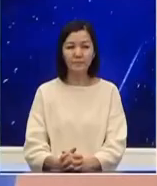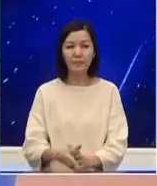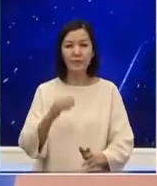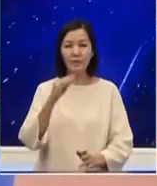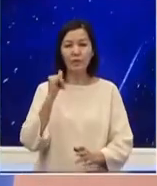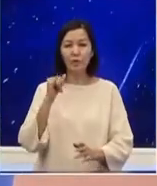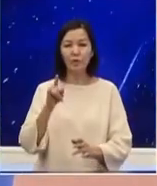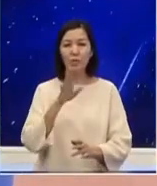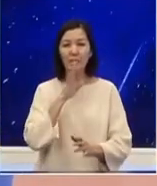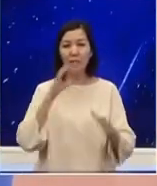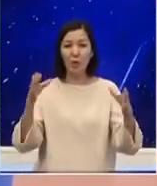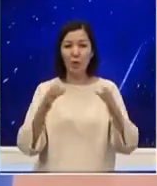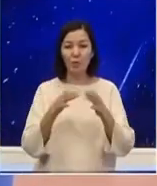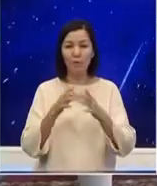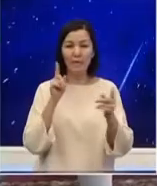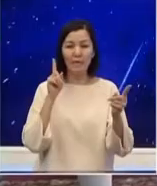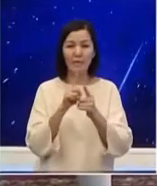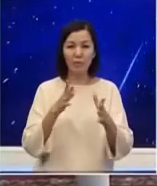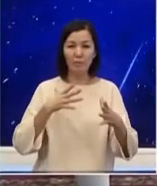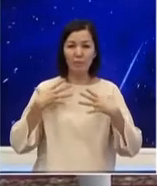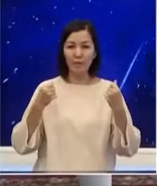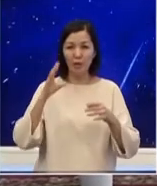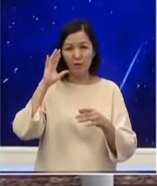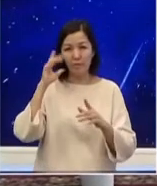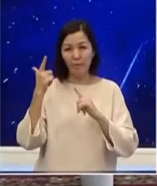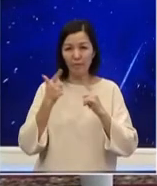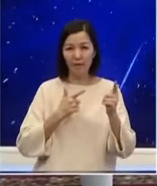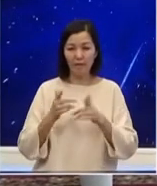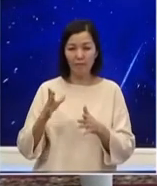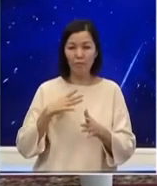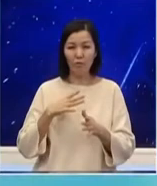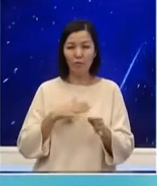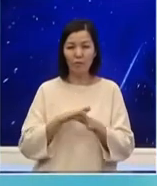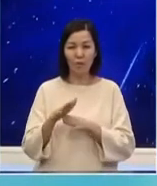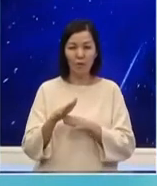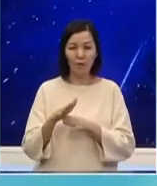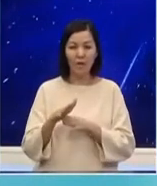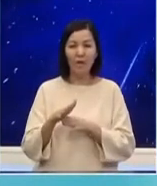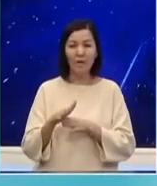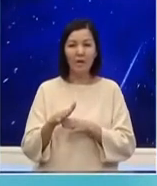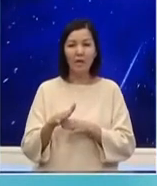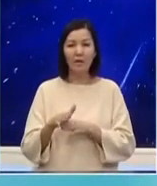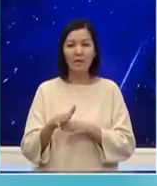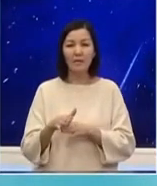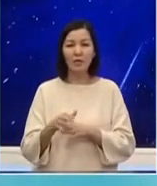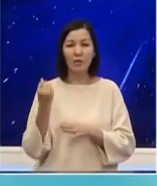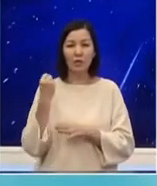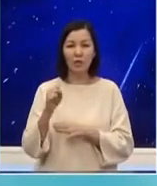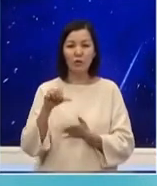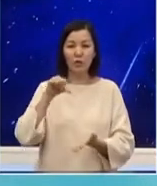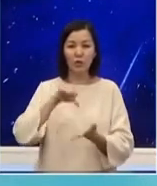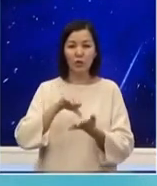Жетсулық волейболшы қыздар бұл кездесуге физикалық және психологиялық жағынан толық дайын болды. Жерлестеріміздің алаңға тек жеңіс үшін